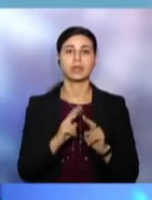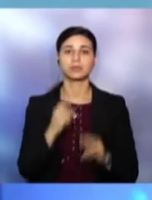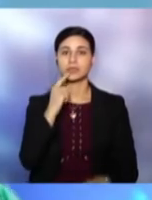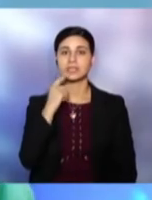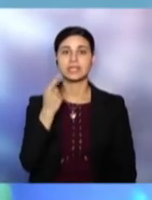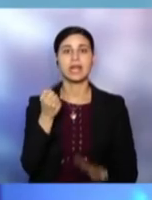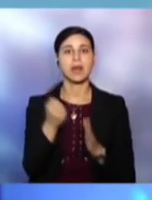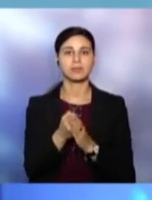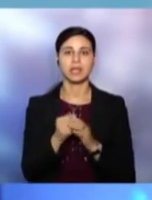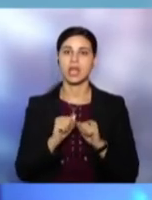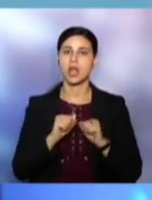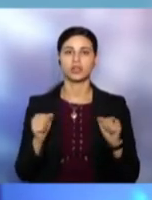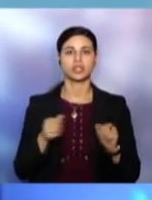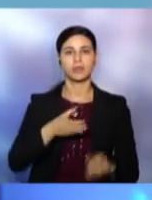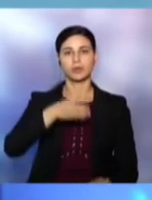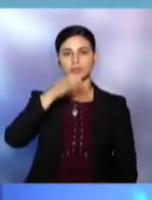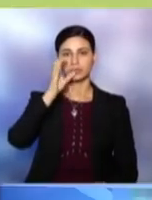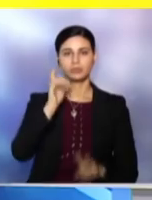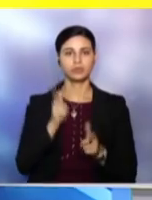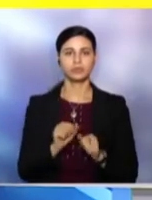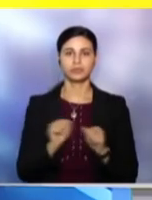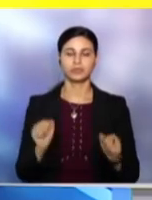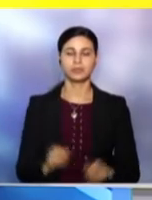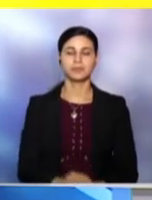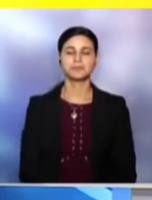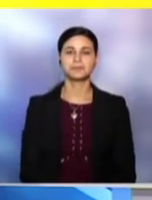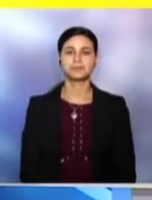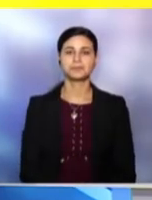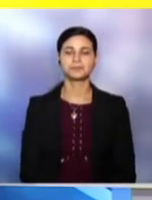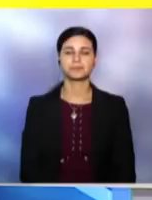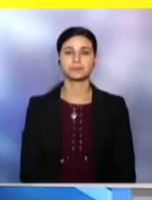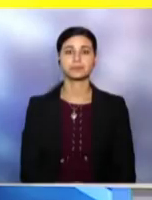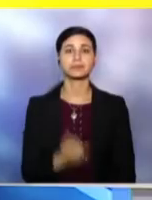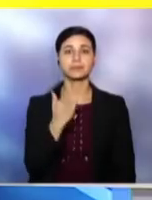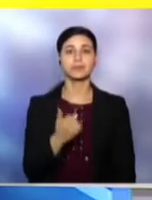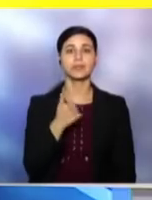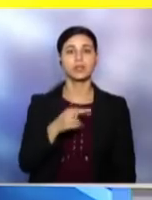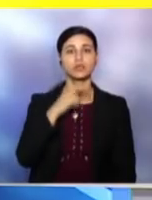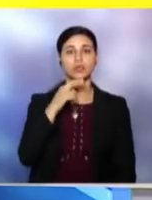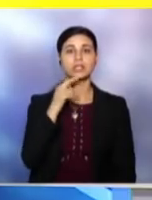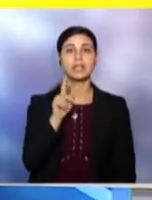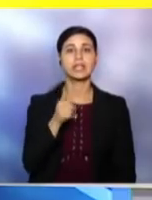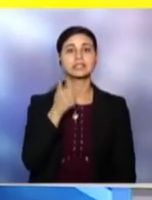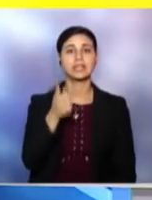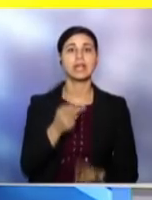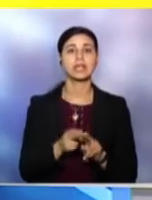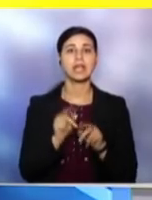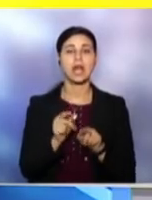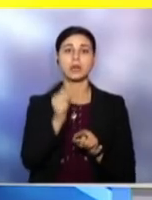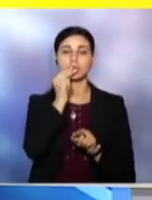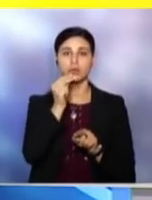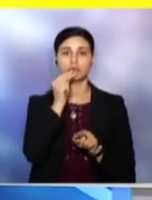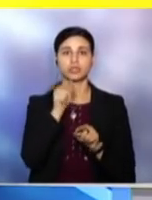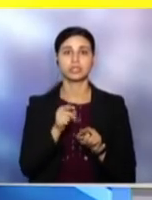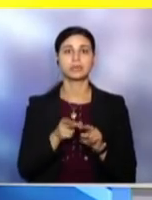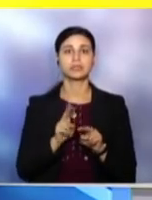განუზავებელი სახით არცერთ შემთხვევაში არ უნდა გამოვიდეს. ანუ თქვენ ახლა მიაქციეთ ყურადღება ჩვენს რეკომენდაციებს, ანუ რაც კარგია ამ პროდუქტში,